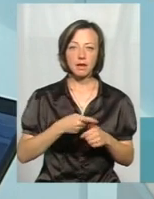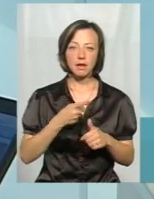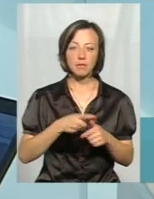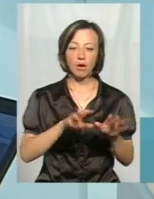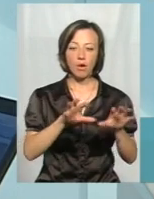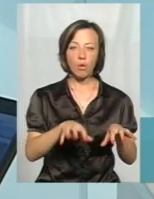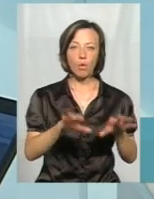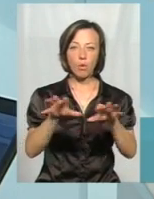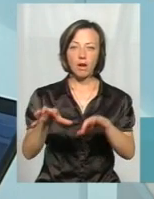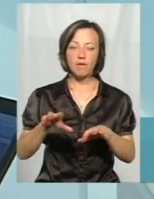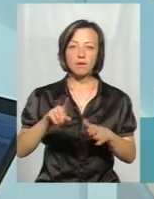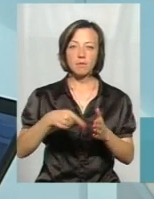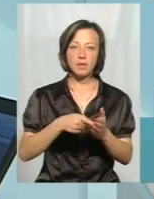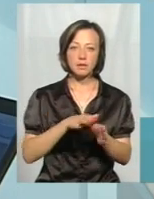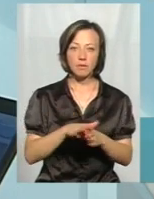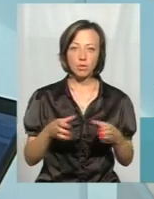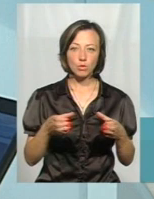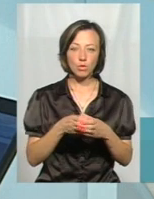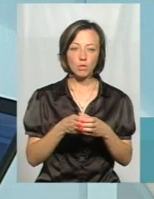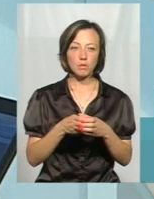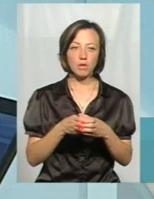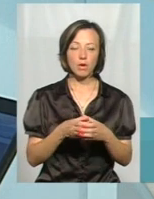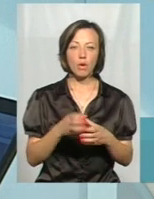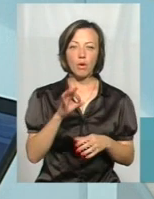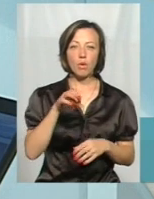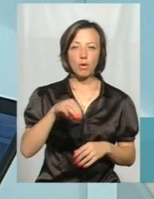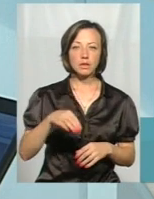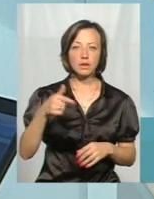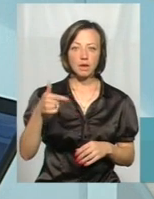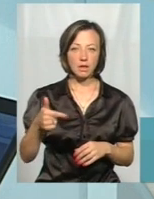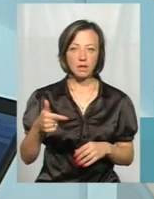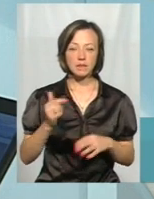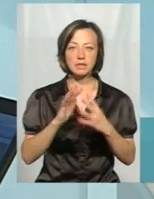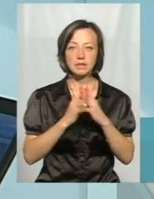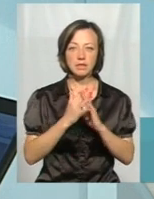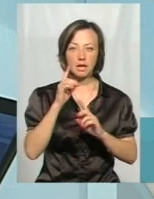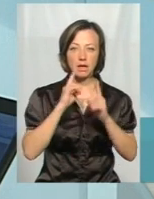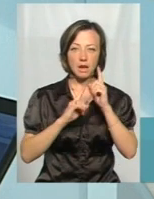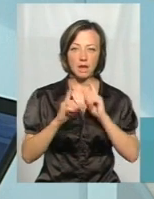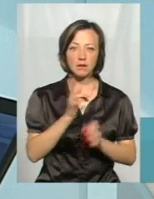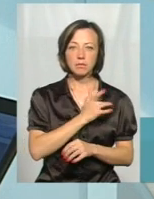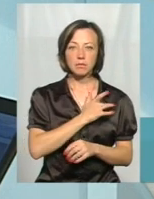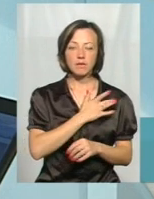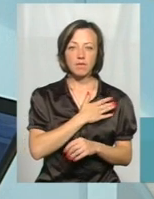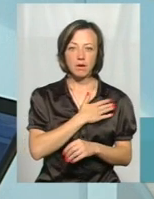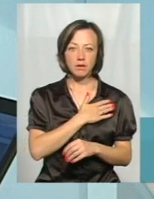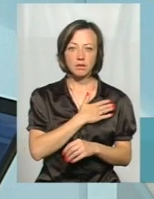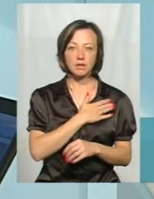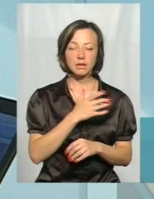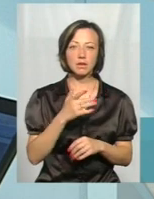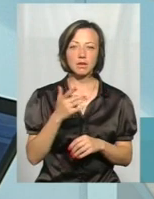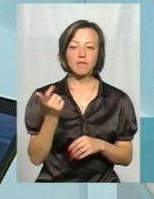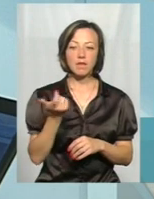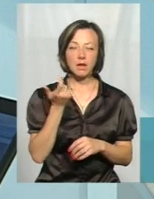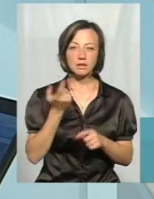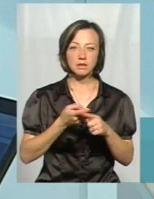голів міськвиконкомів, об'єднаних територіальних громад, сільських рад, приватних чи керівників,